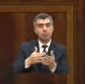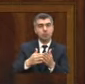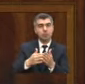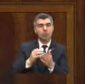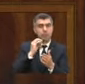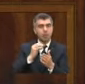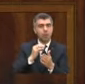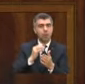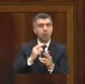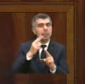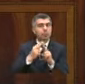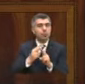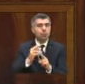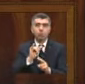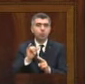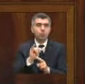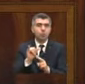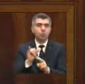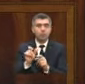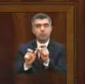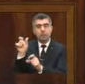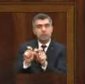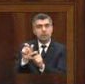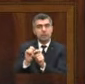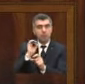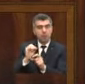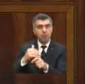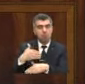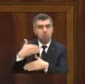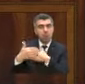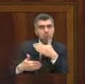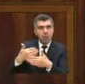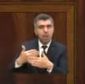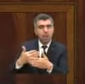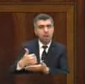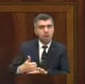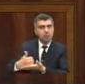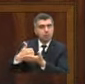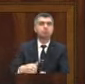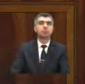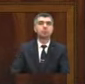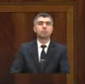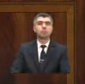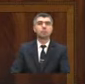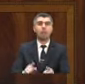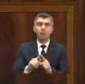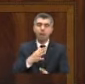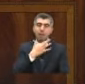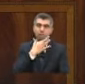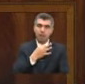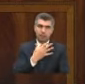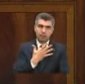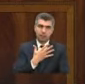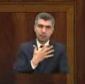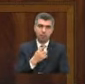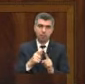للفئات اللي الآن بدأت كتستفد وللفئات اللي غادي تستفد قريبا، ولكن تيسيرا على الفئات